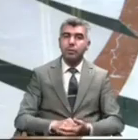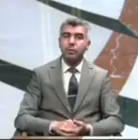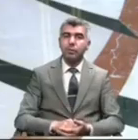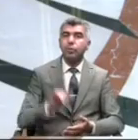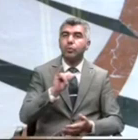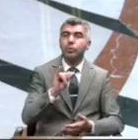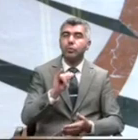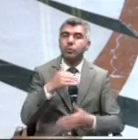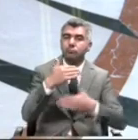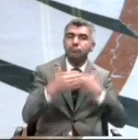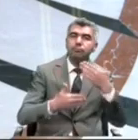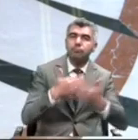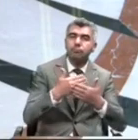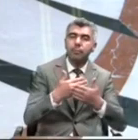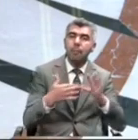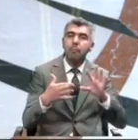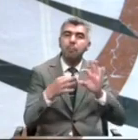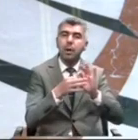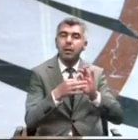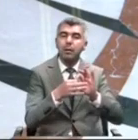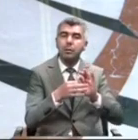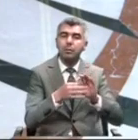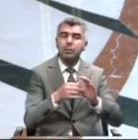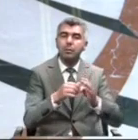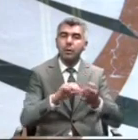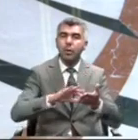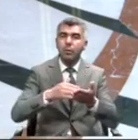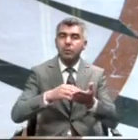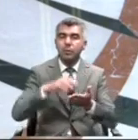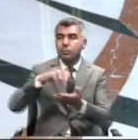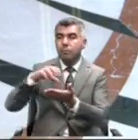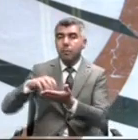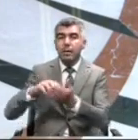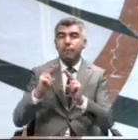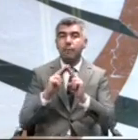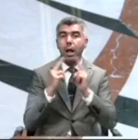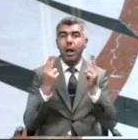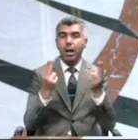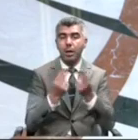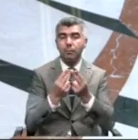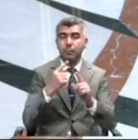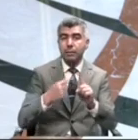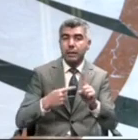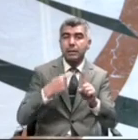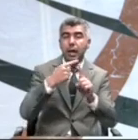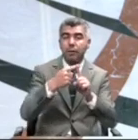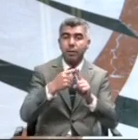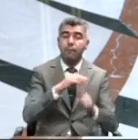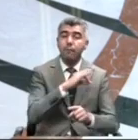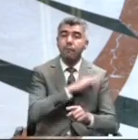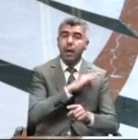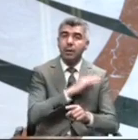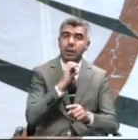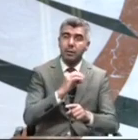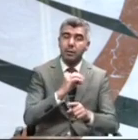اشنو دارت الابناك المركزيه الاخرى في البلدان الاخرى اللي رفعت المعدلات الفائده